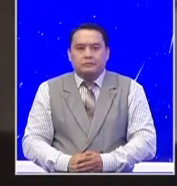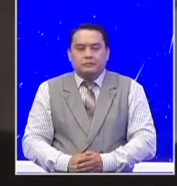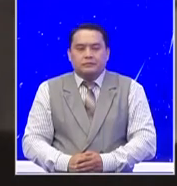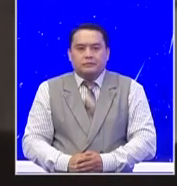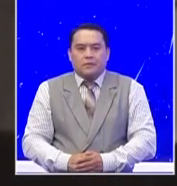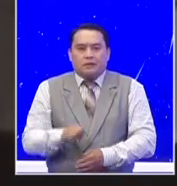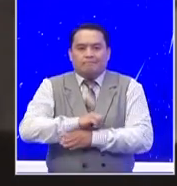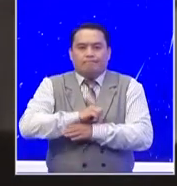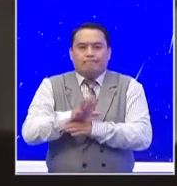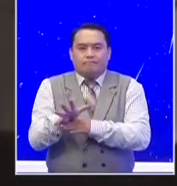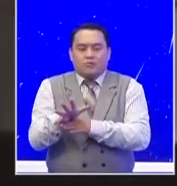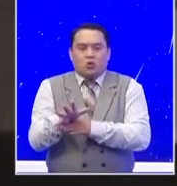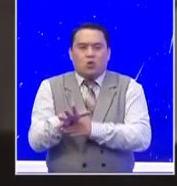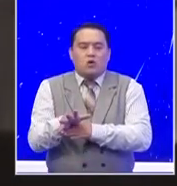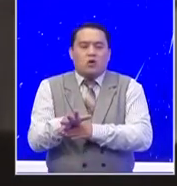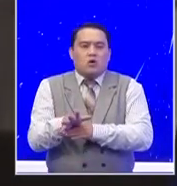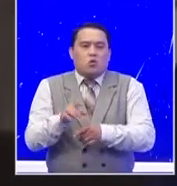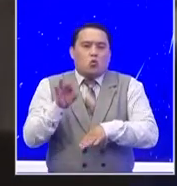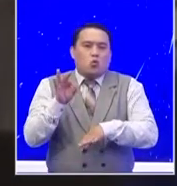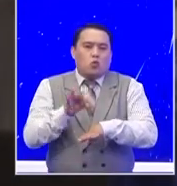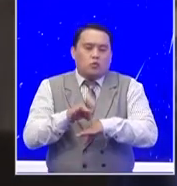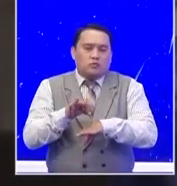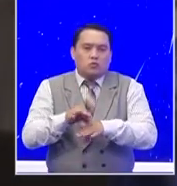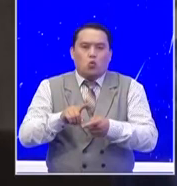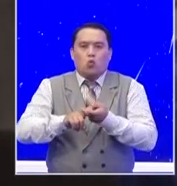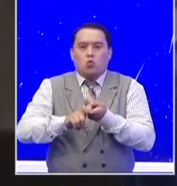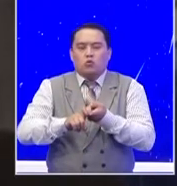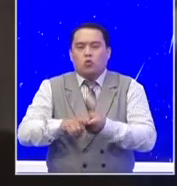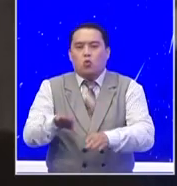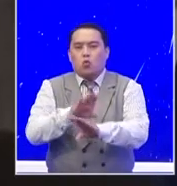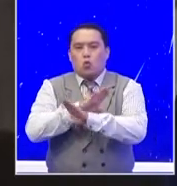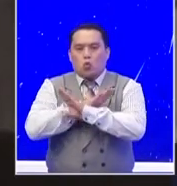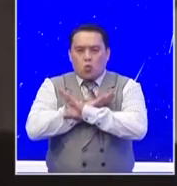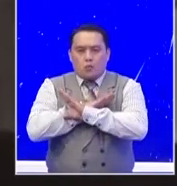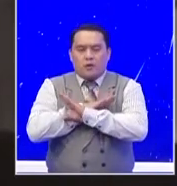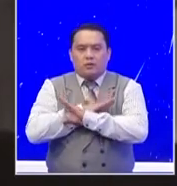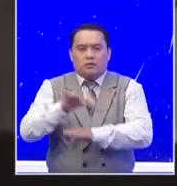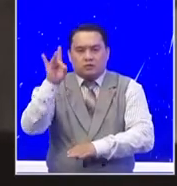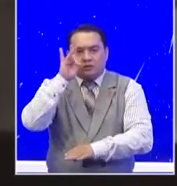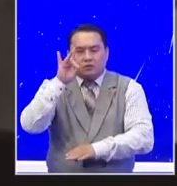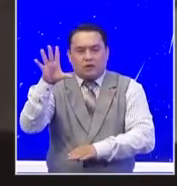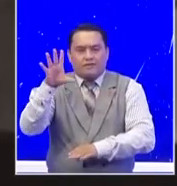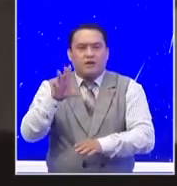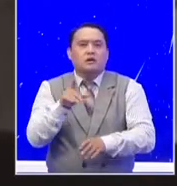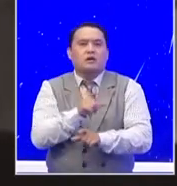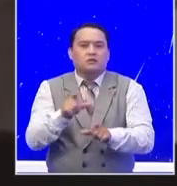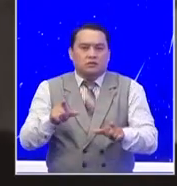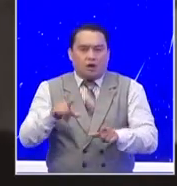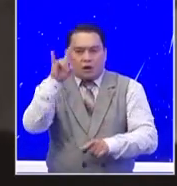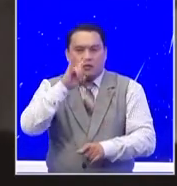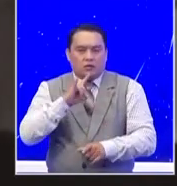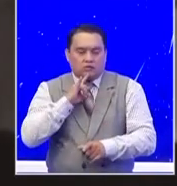Мировая эпидемия уже забрала немало выдающихся личностей. Кайрат Баймухамбетов и Бегалидин Алашбаев самоотверженно выполняли свою работу и